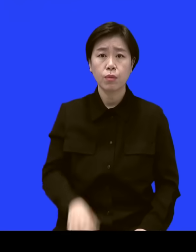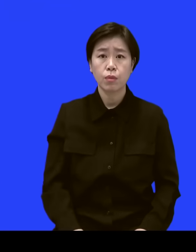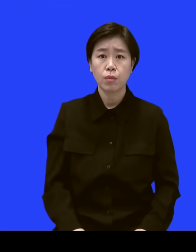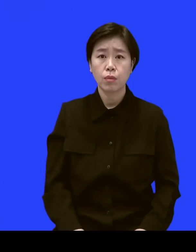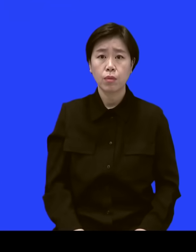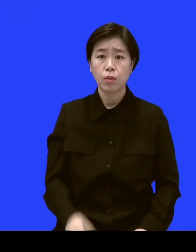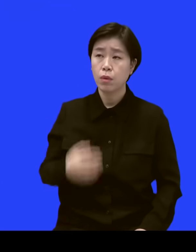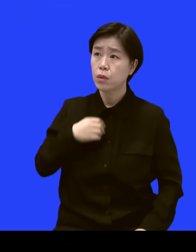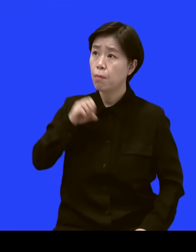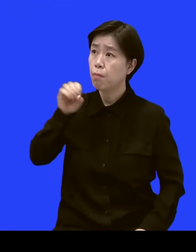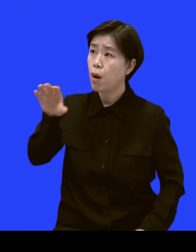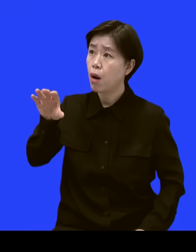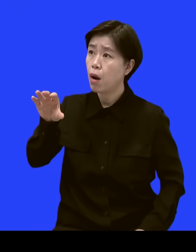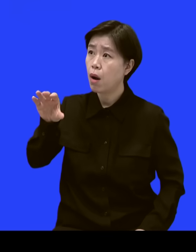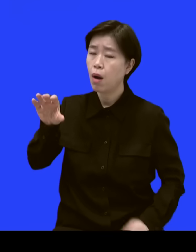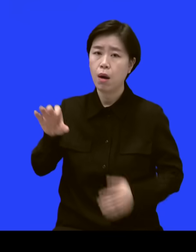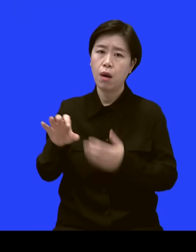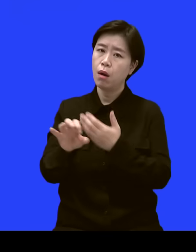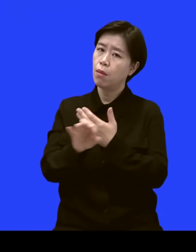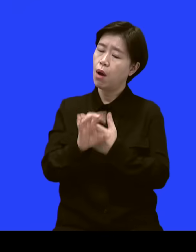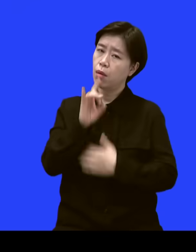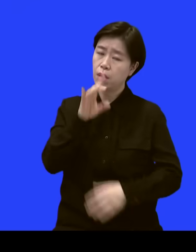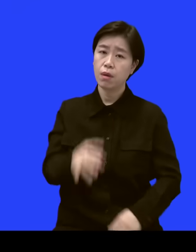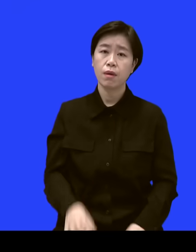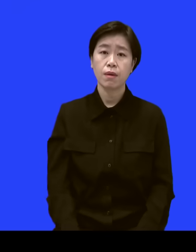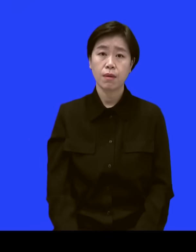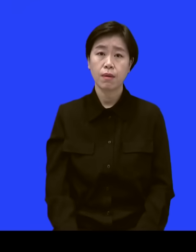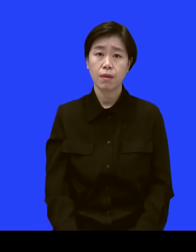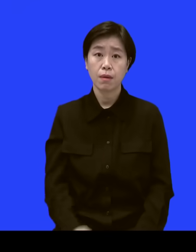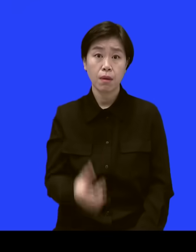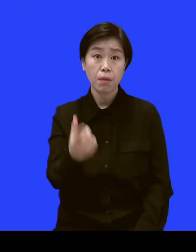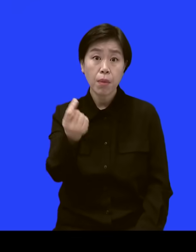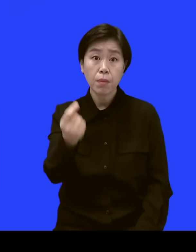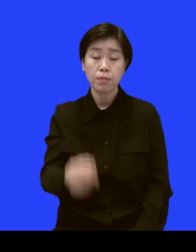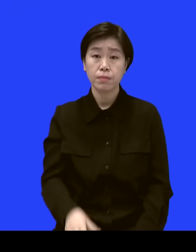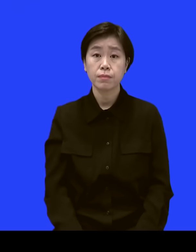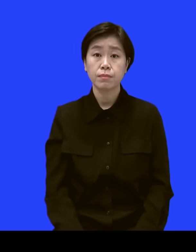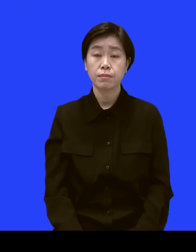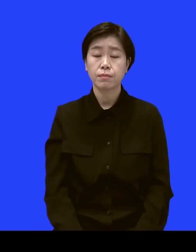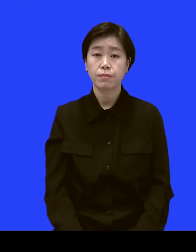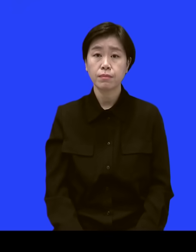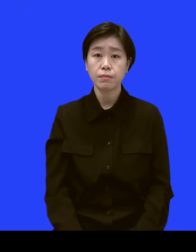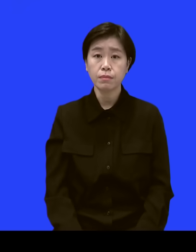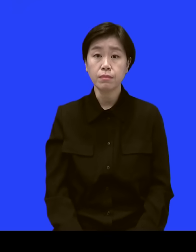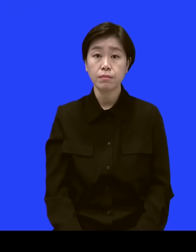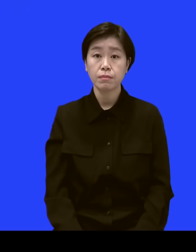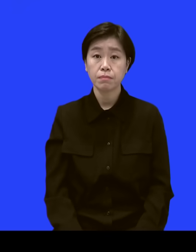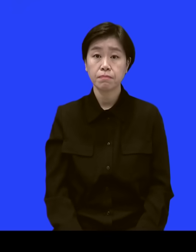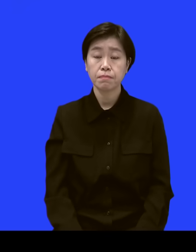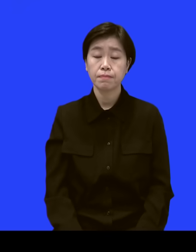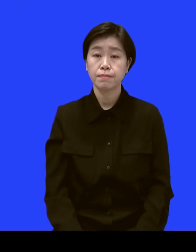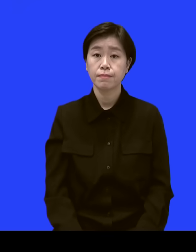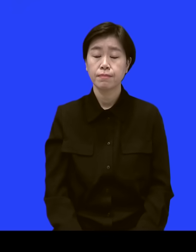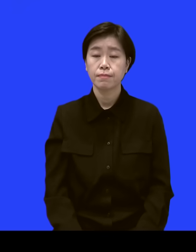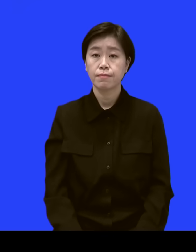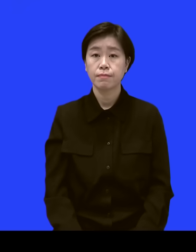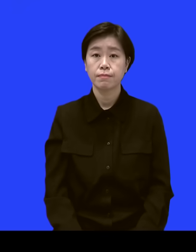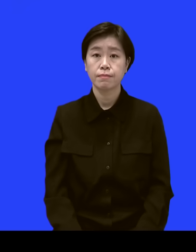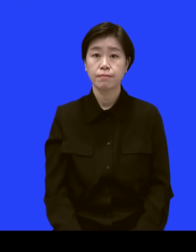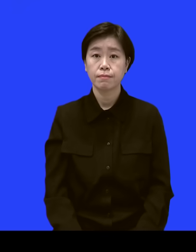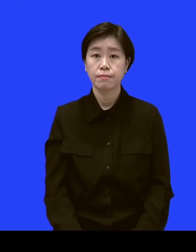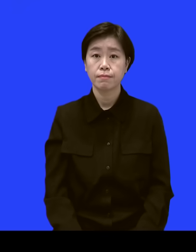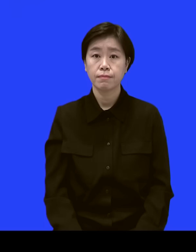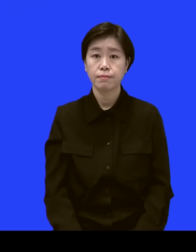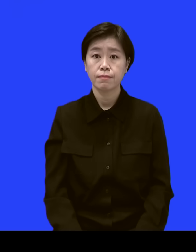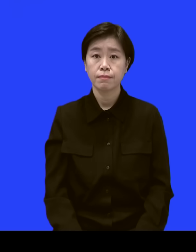뭐. 병원 들어가야 되잖아요. 허공에 대고 얘기하는 사람 되는 거죠. 네, 그런 사람들 가끔 있잖아요. 있죠. 지하철 같은 데서 보면 있잖아요.